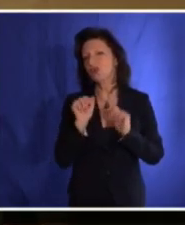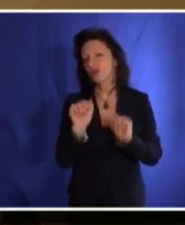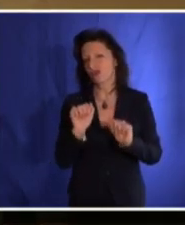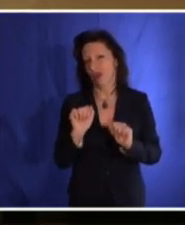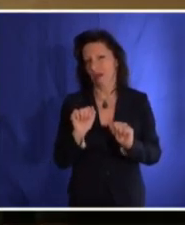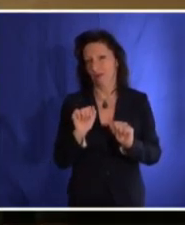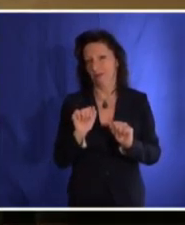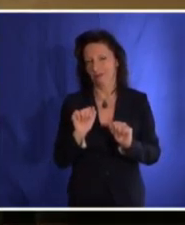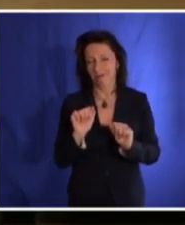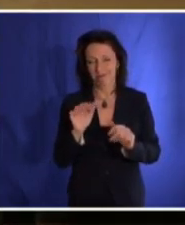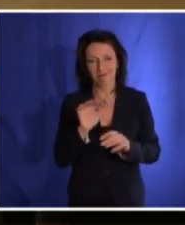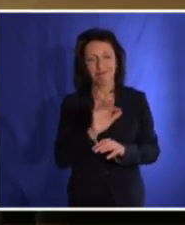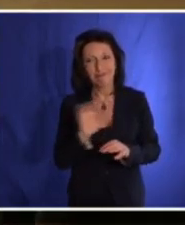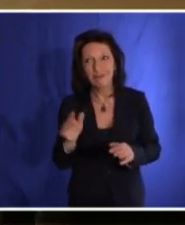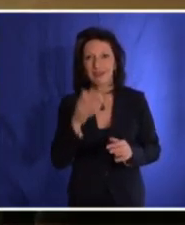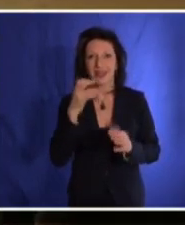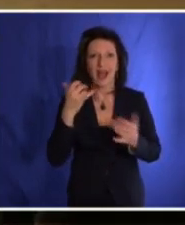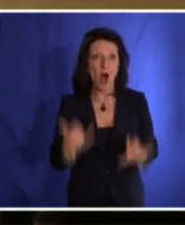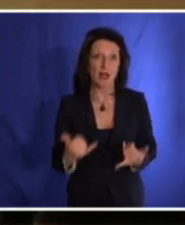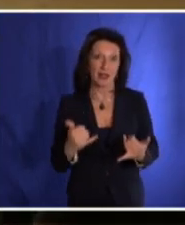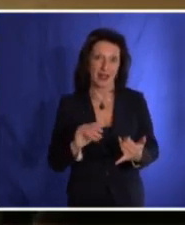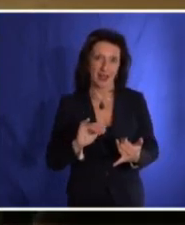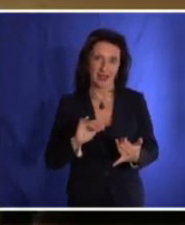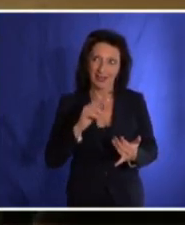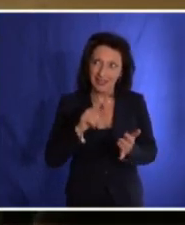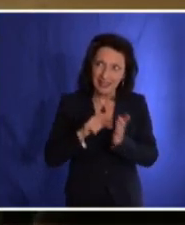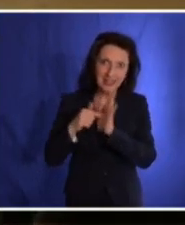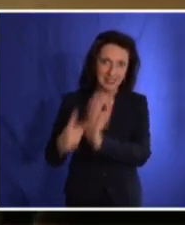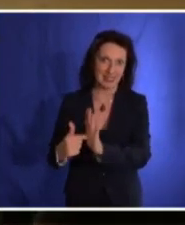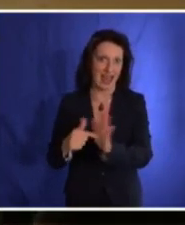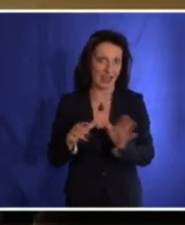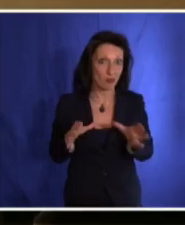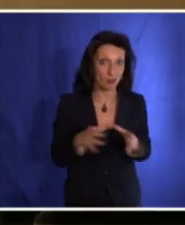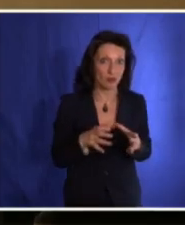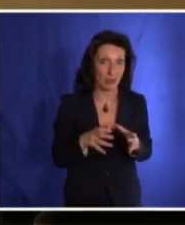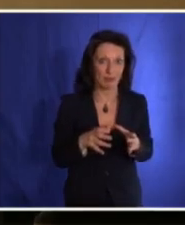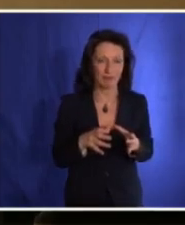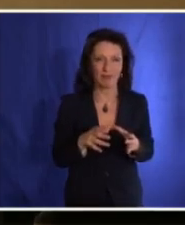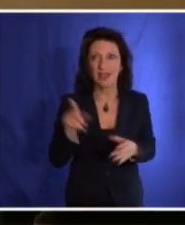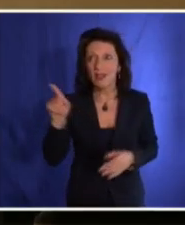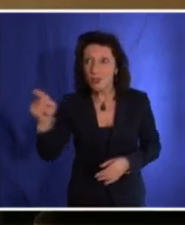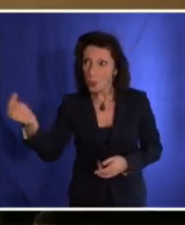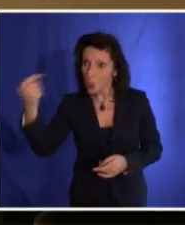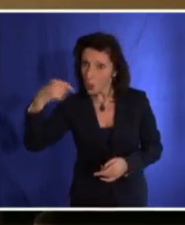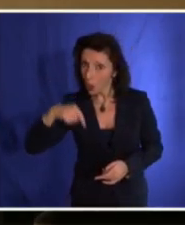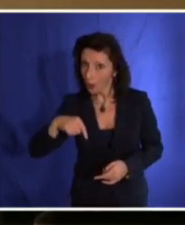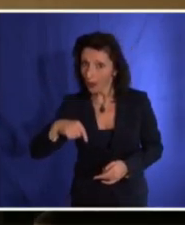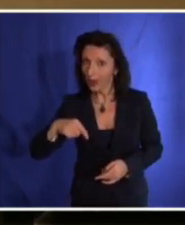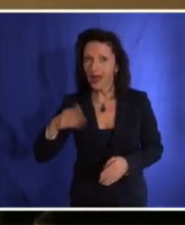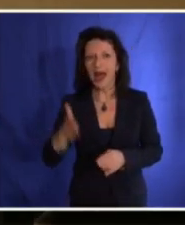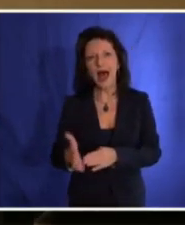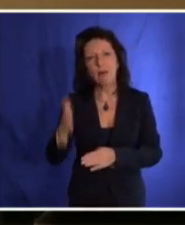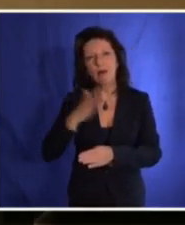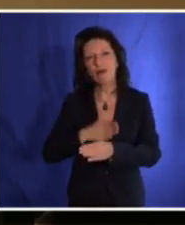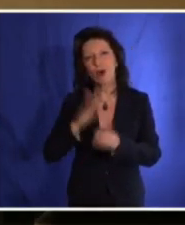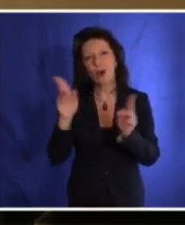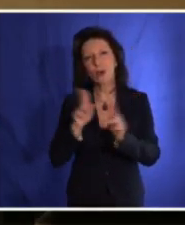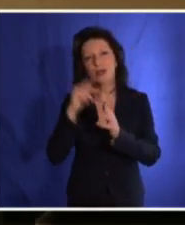wir dich, liebe Hanne, auf die Bühne bitten, schauen wir uns noch mal kurz einen Film